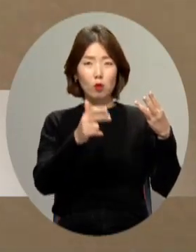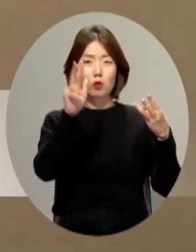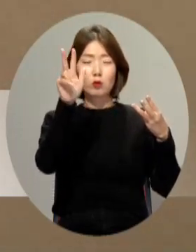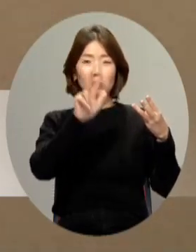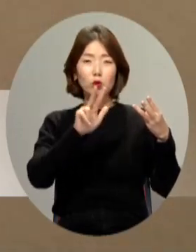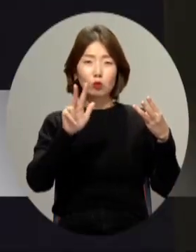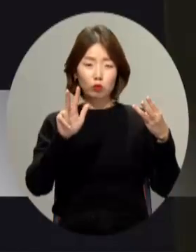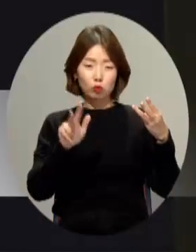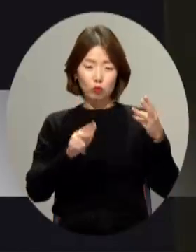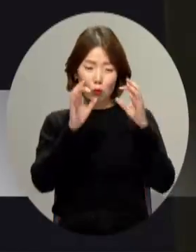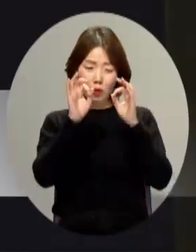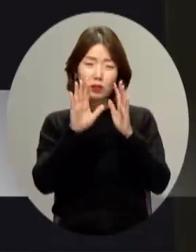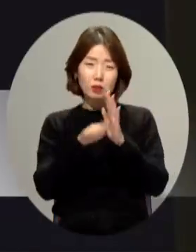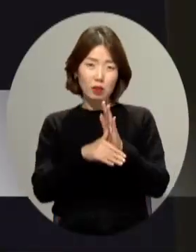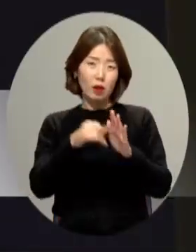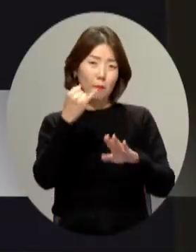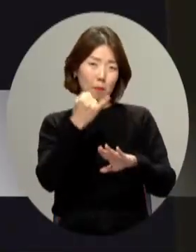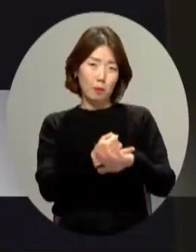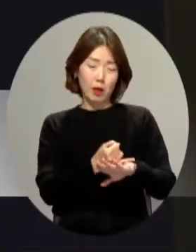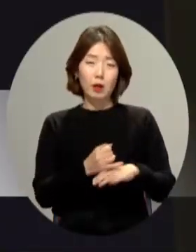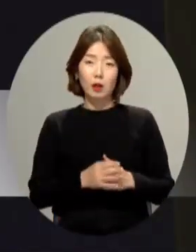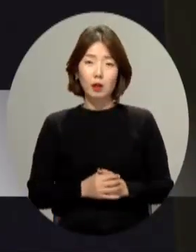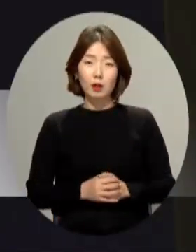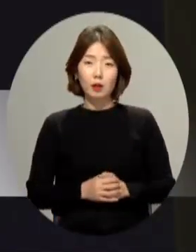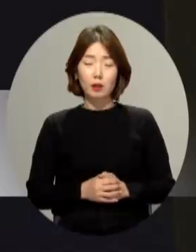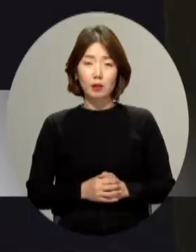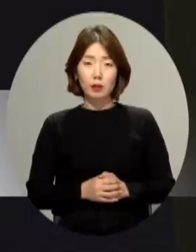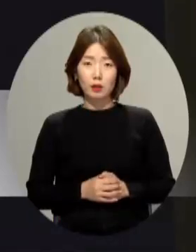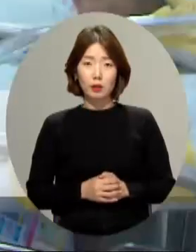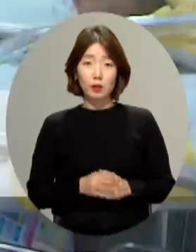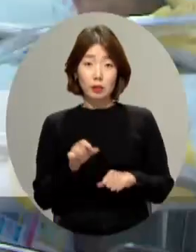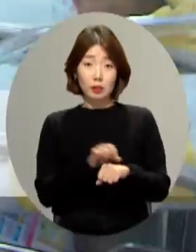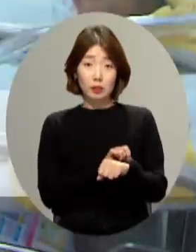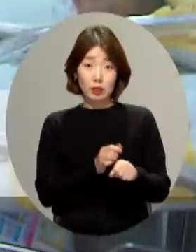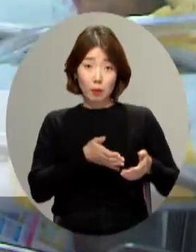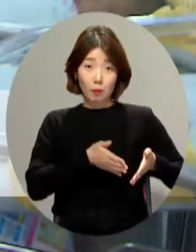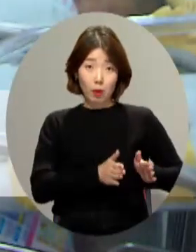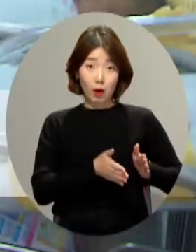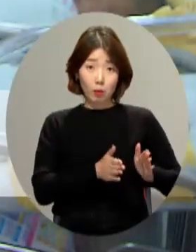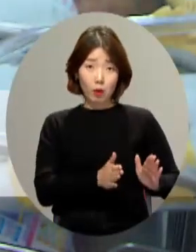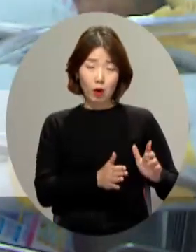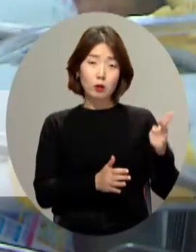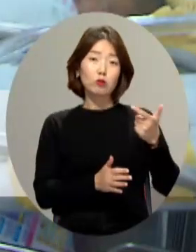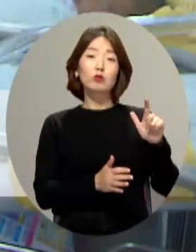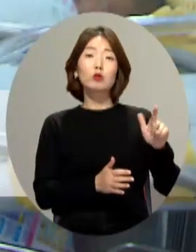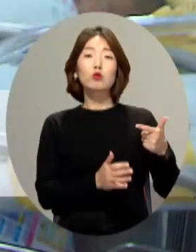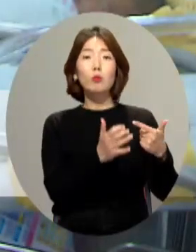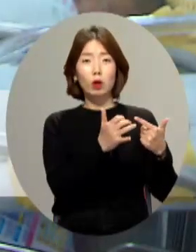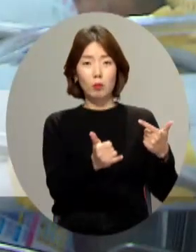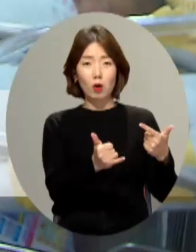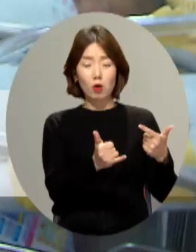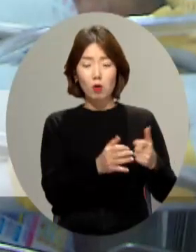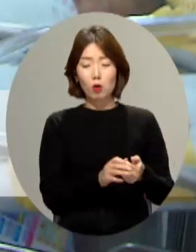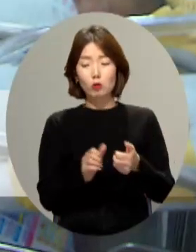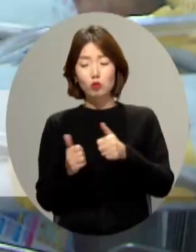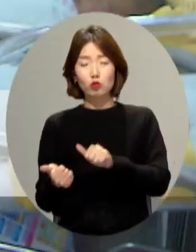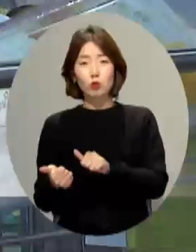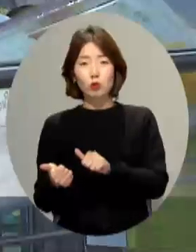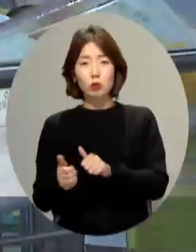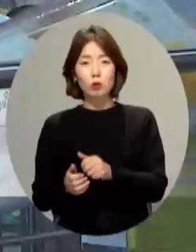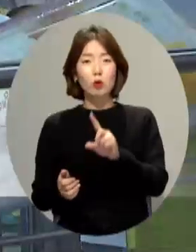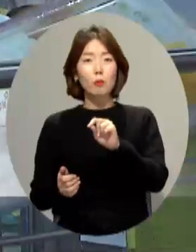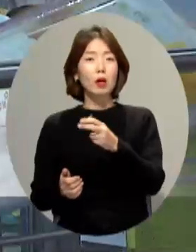전국 17개 시도 가운데 가장 저조했습니다 특히 출생의 수가 6600명데 반에 사망자